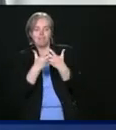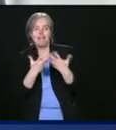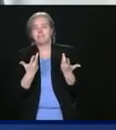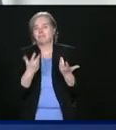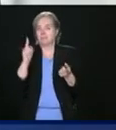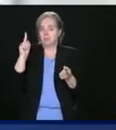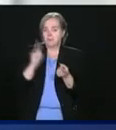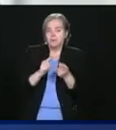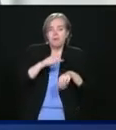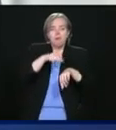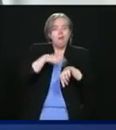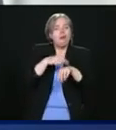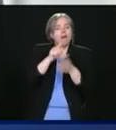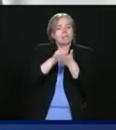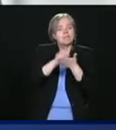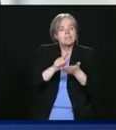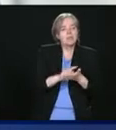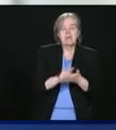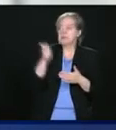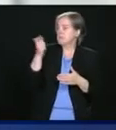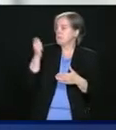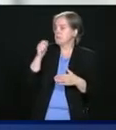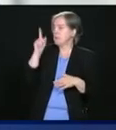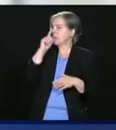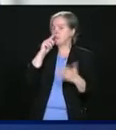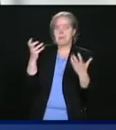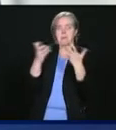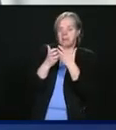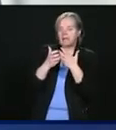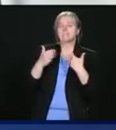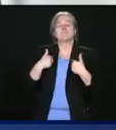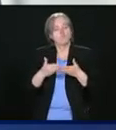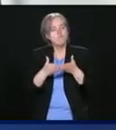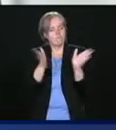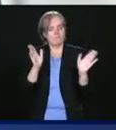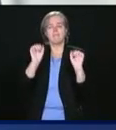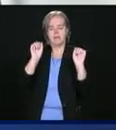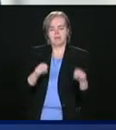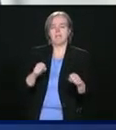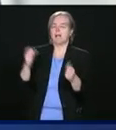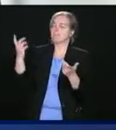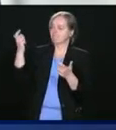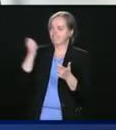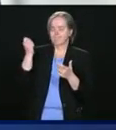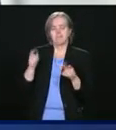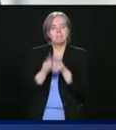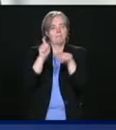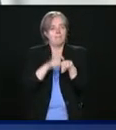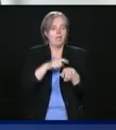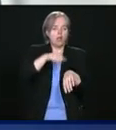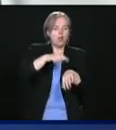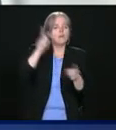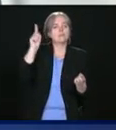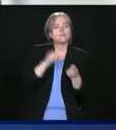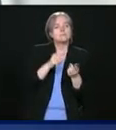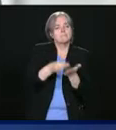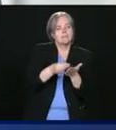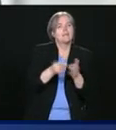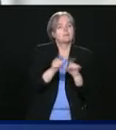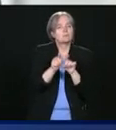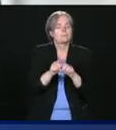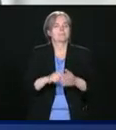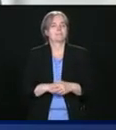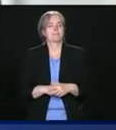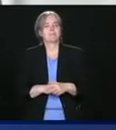une admissibilité accrue à ceux qui font un certain nombre d'heures par semaine. Et on continue d'explorer différentes façons pour aider les gens de la